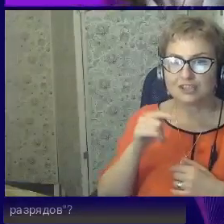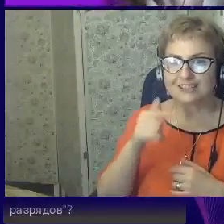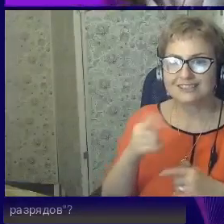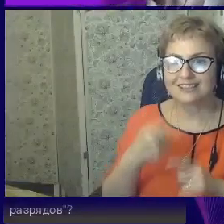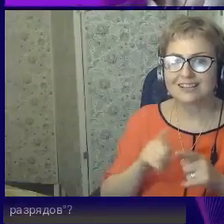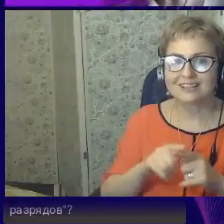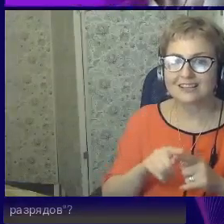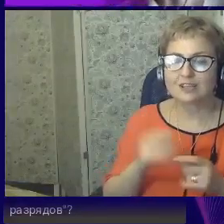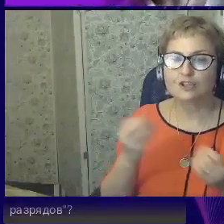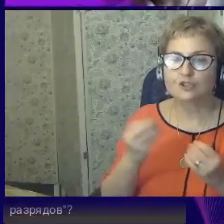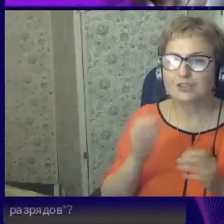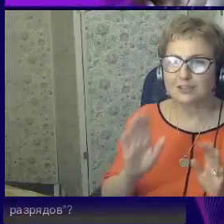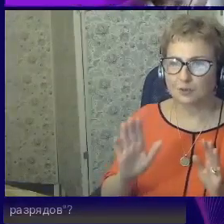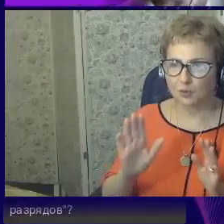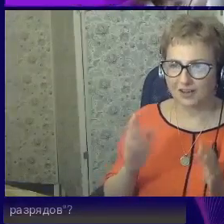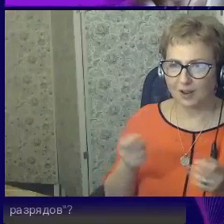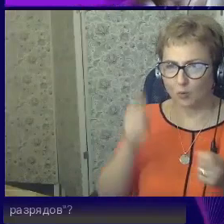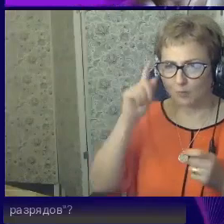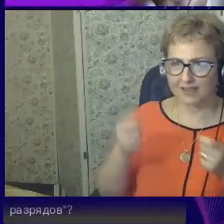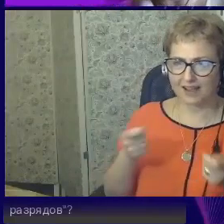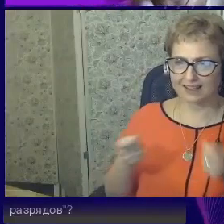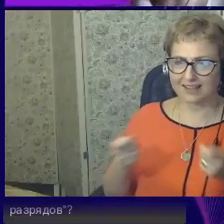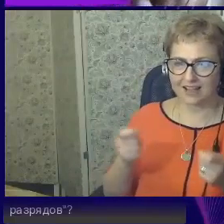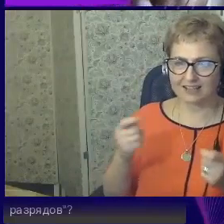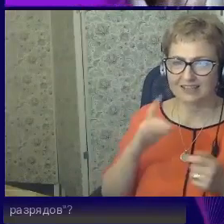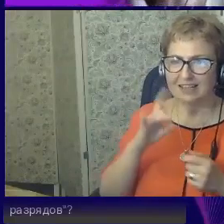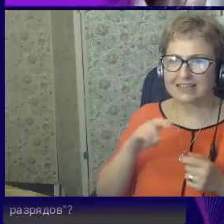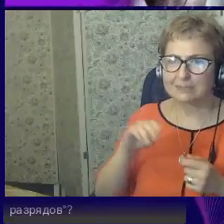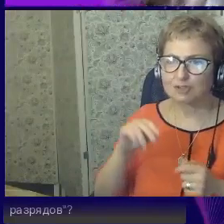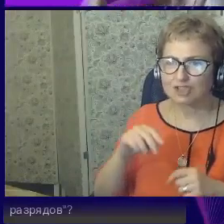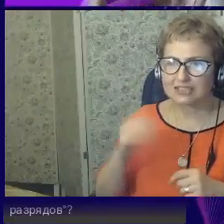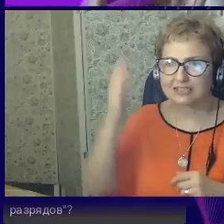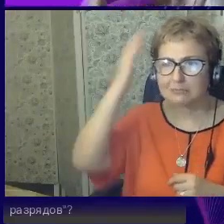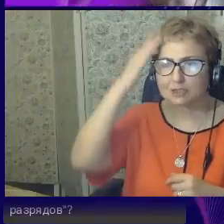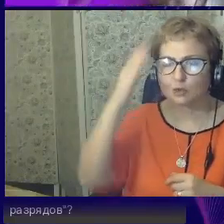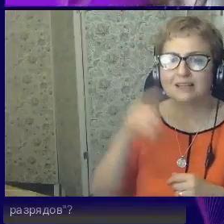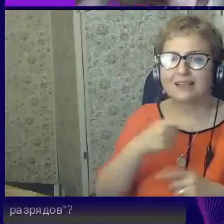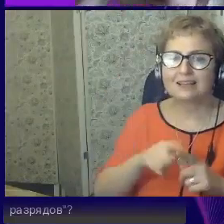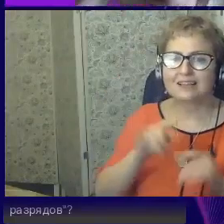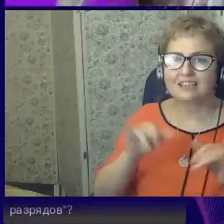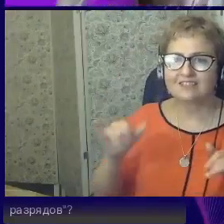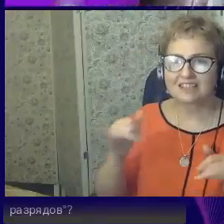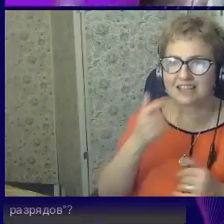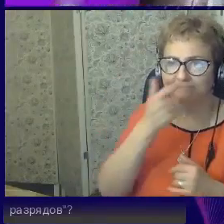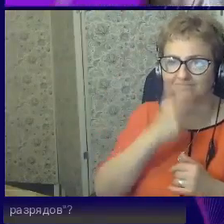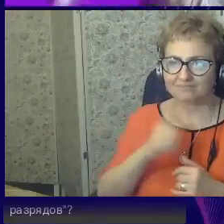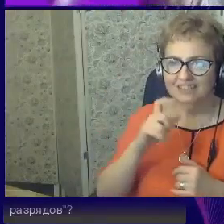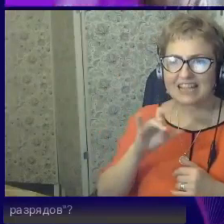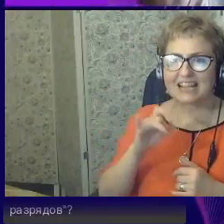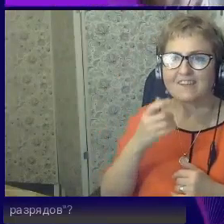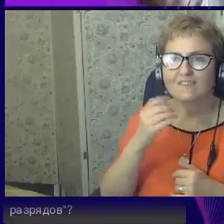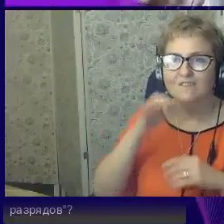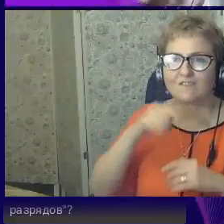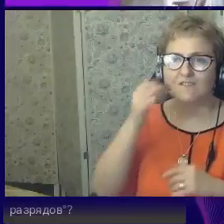еще это не только координация и ритмические способности, это развитие в том числе и эстетического вкуса. Вот. Это